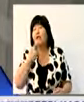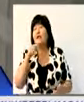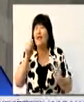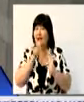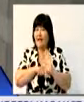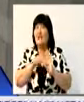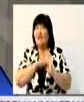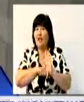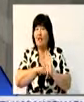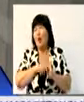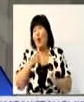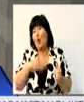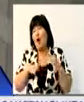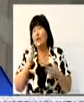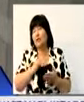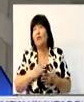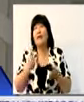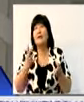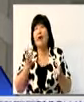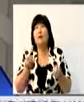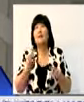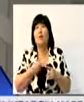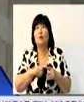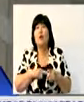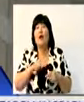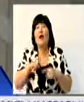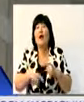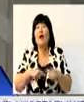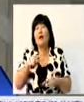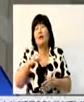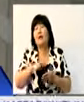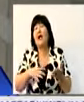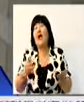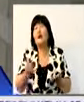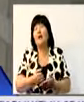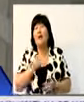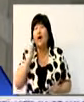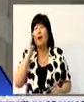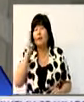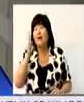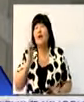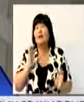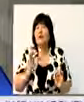тексергеніме қуаныштымын. Тағы да осы әрмен қарай жалғасын таба берсе игі болар еді.